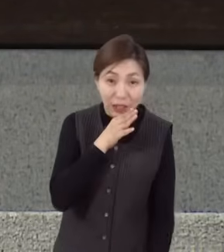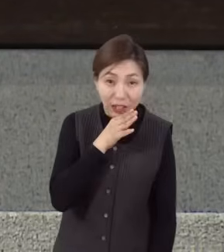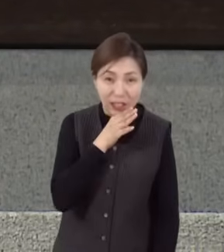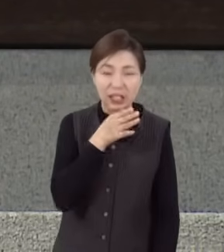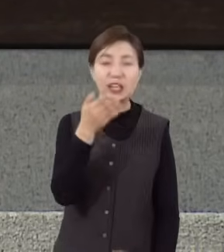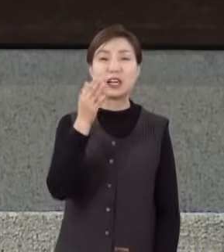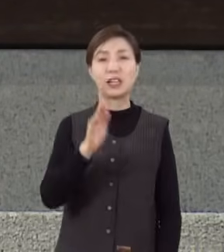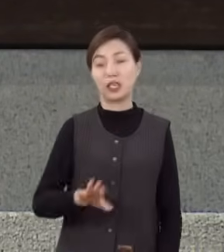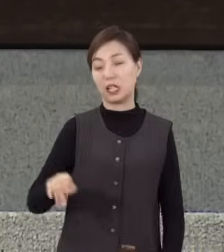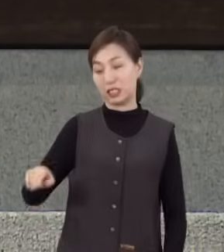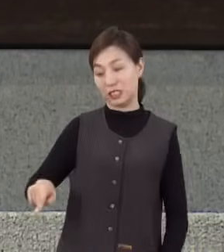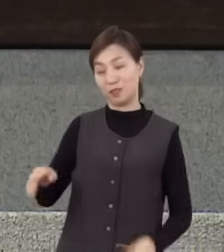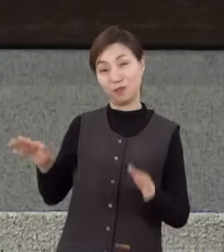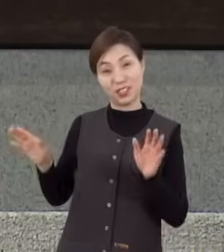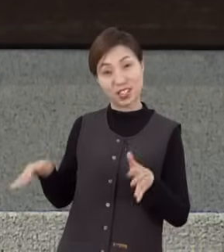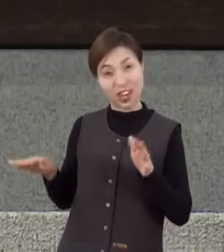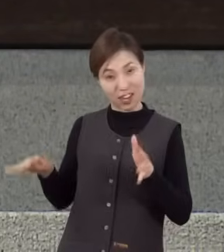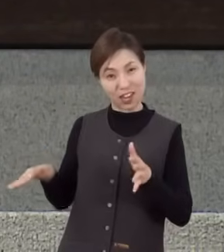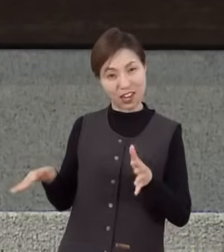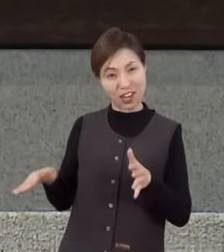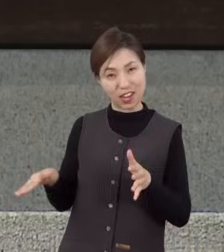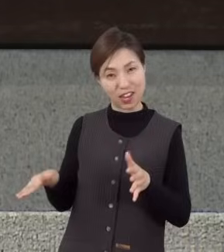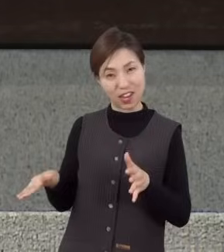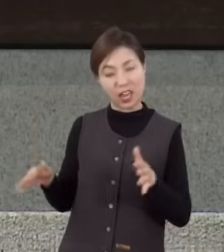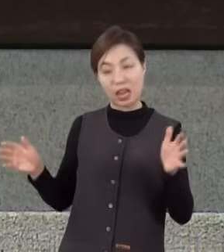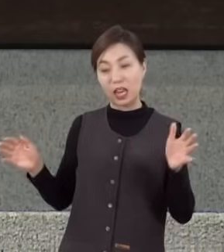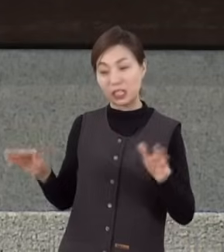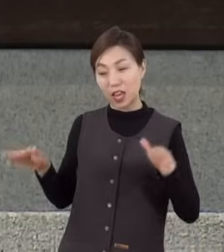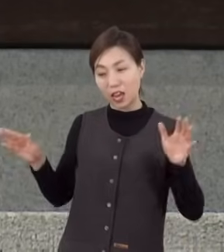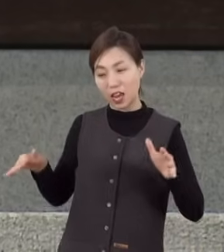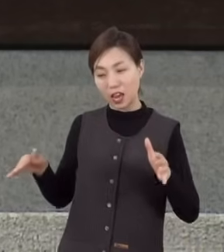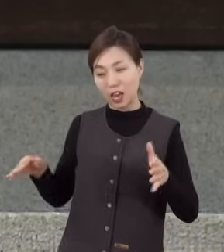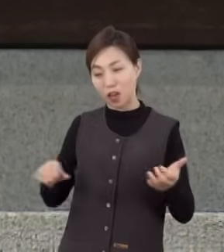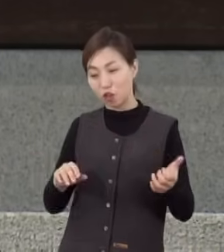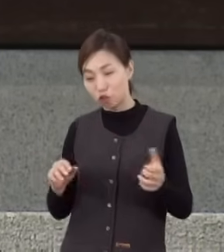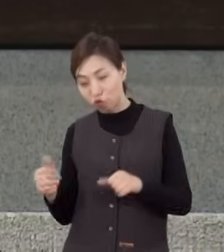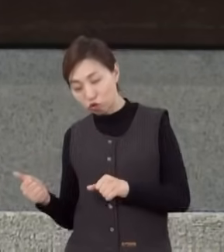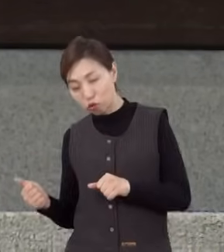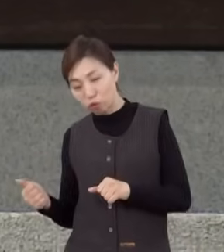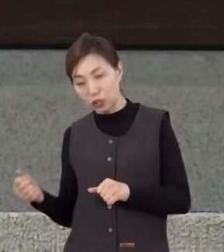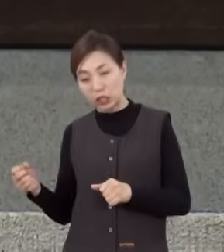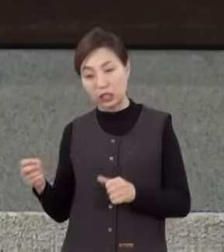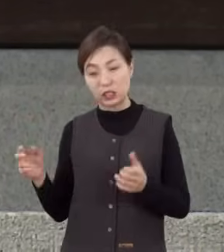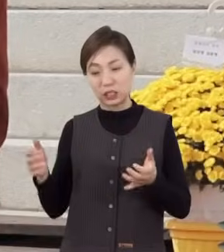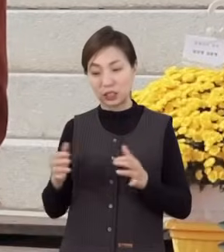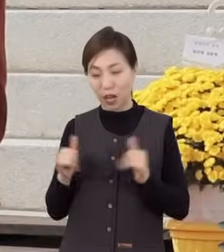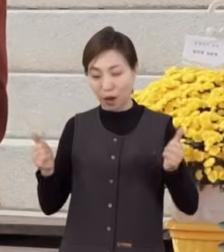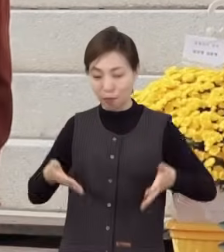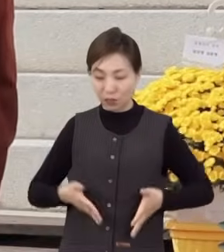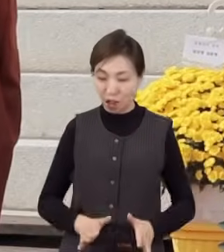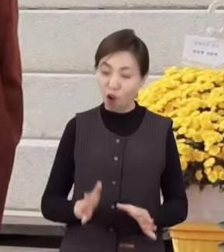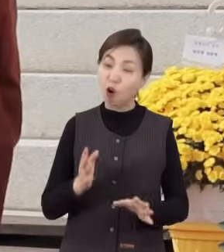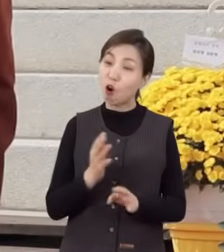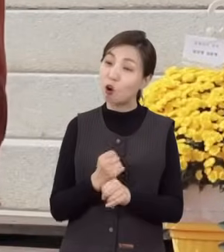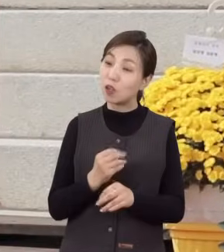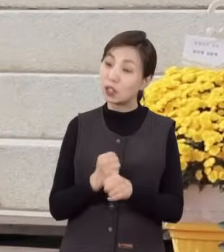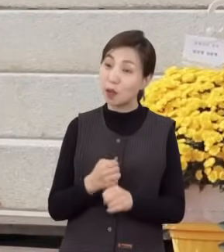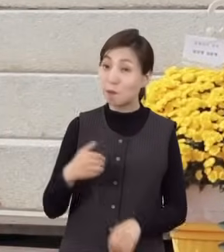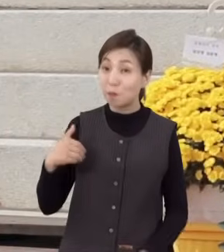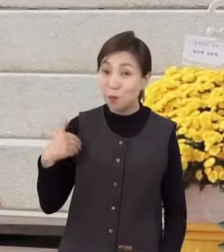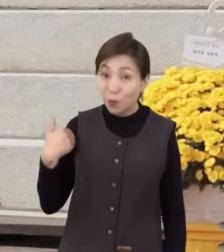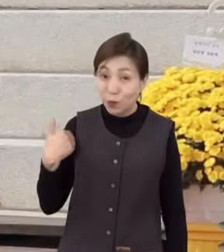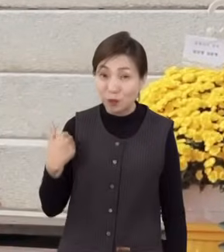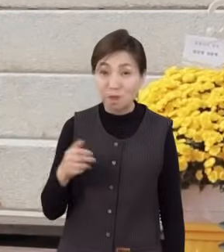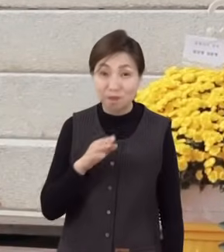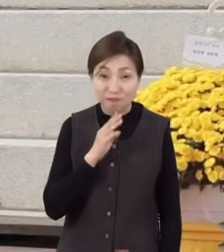비둘기가 얼마 후에 비둘기 몸에서 벗어나게 되는지 알지를 못하는구나. 이거는 오직